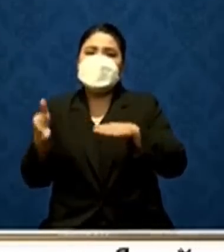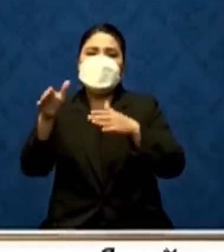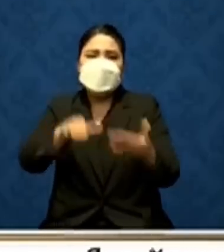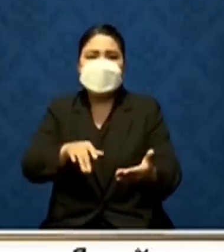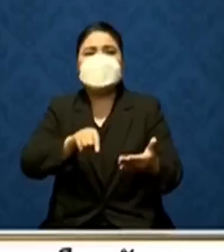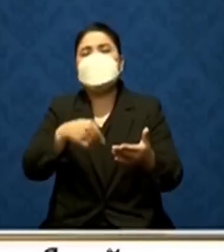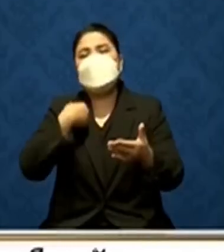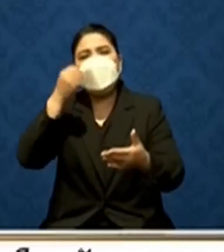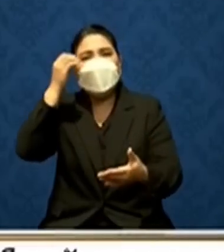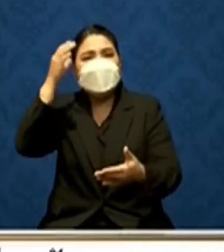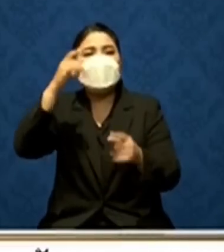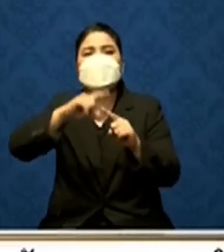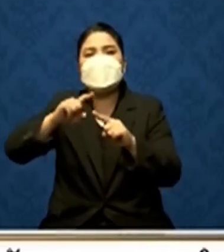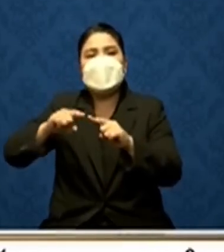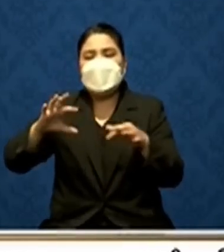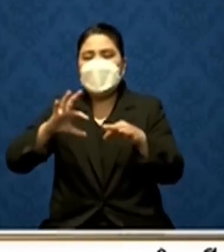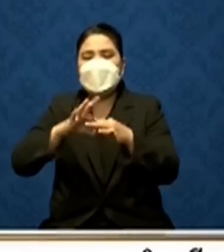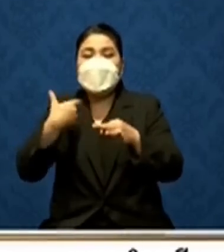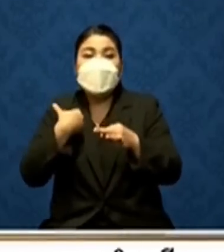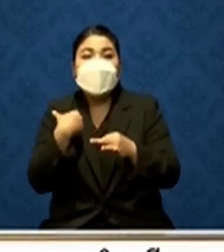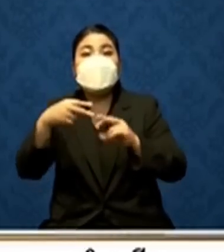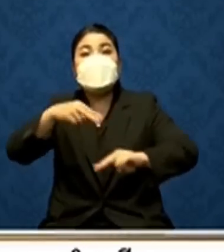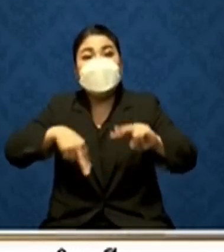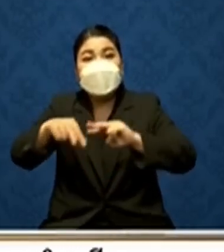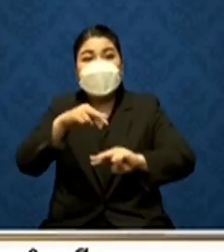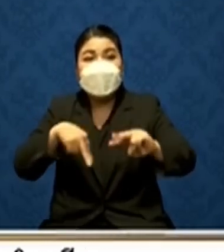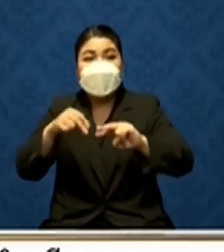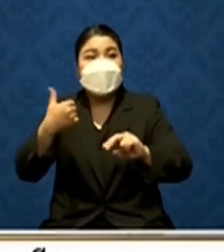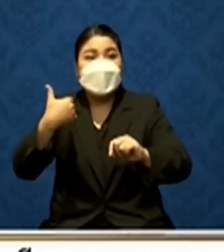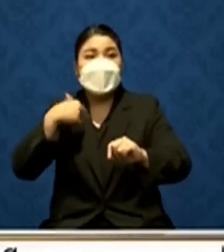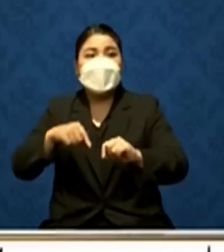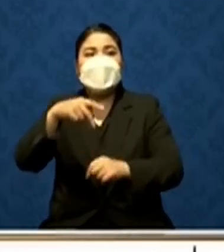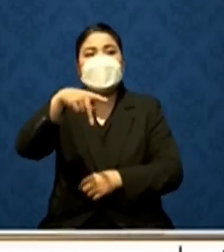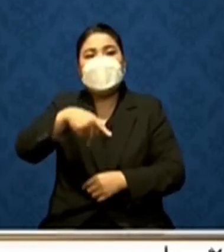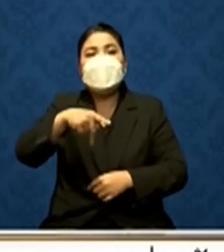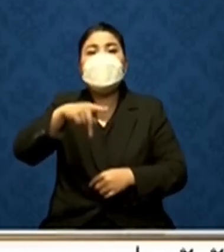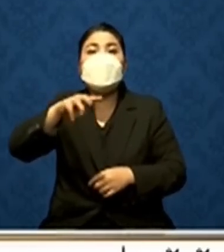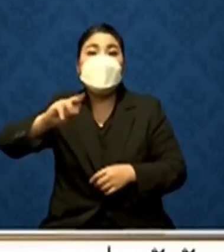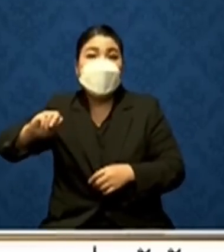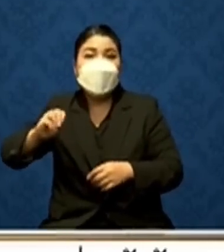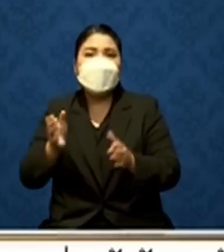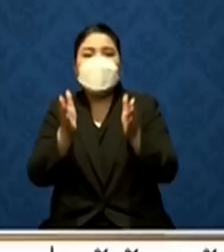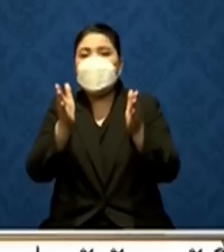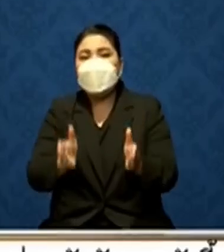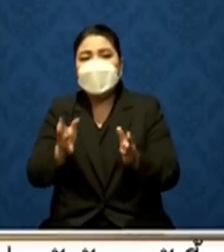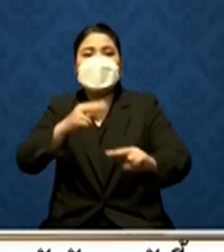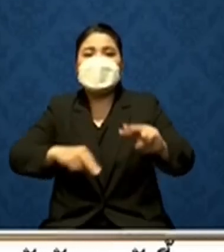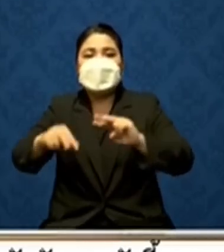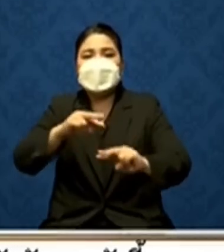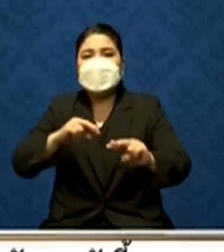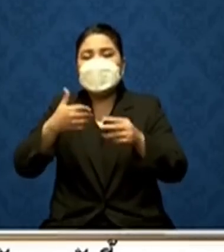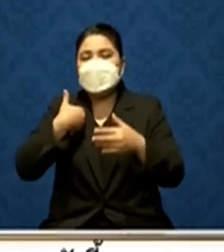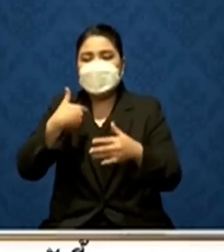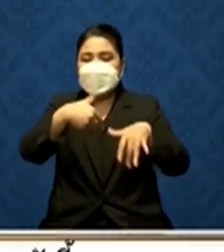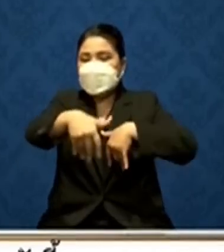ความสามารถในดูแลในการดูแลงานด้านการพัฒนาสังคมและความมั่นคงของมนุษย์ปล่อยปะละเลยให้พี่น้องประชา